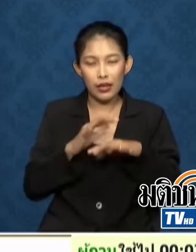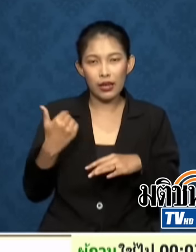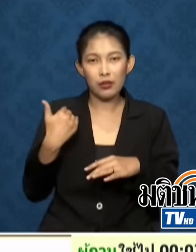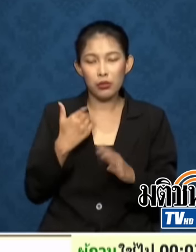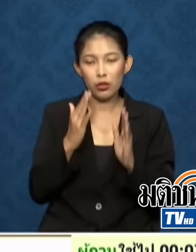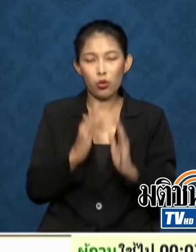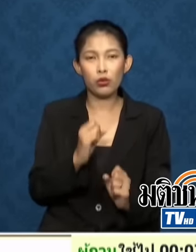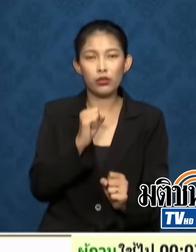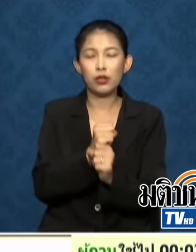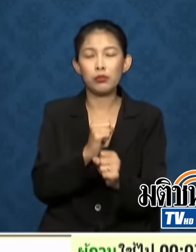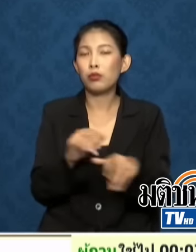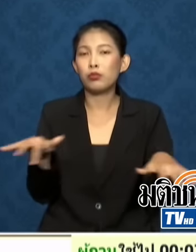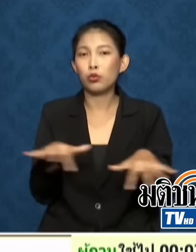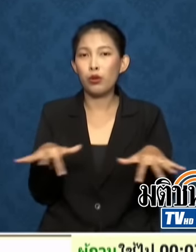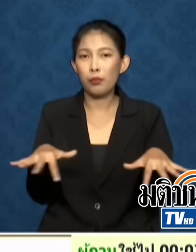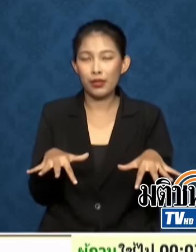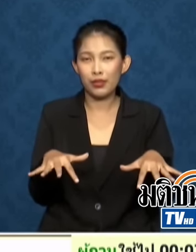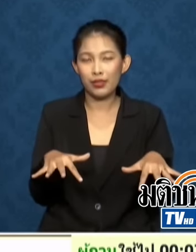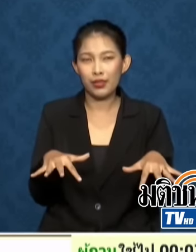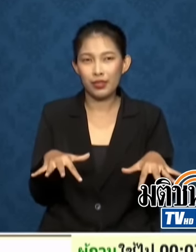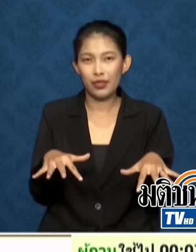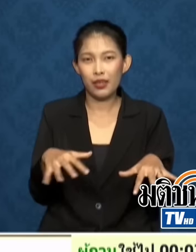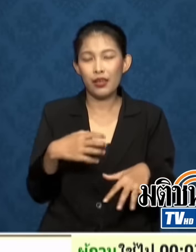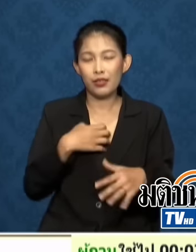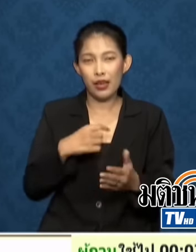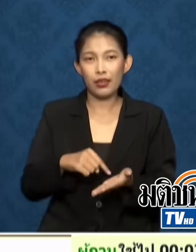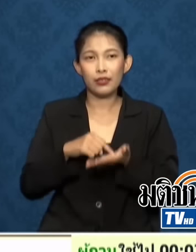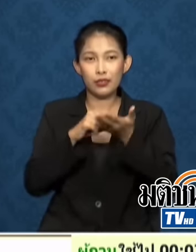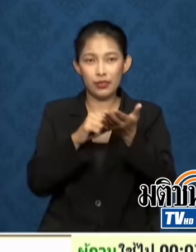ฏิบัติทั่วไปอันนี้ก็อยากจะกลับเรียน